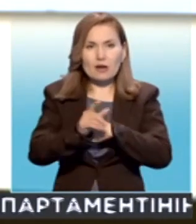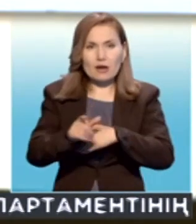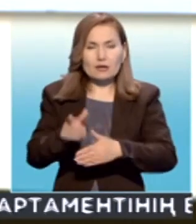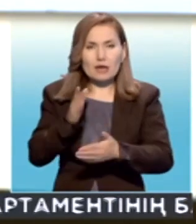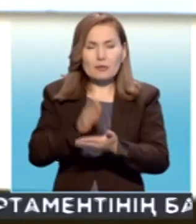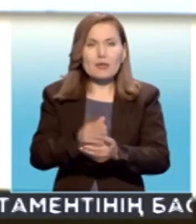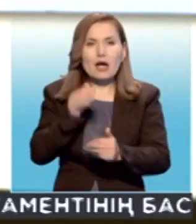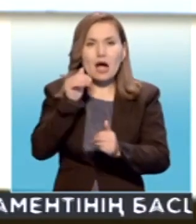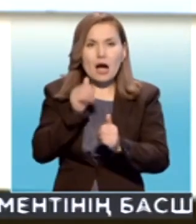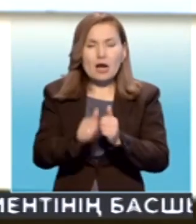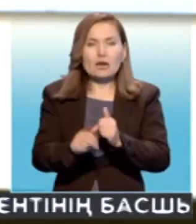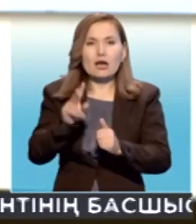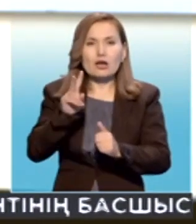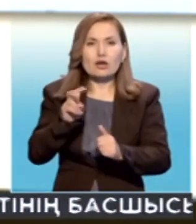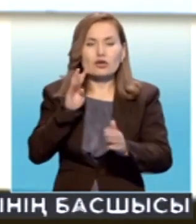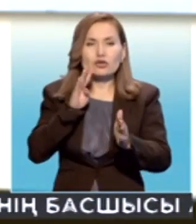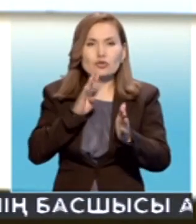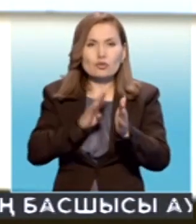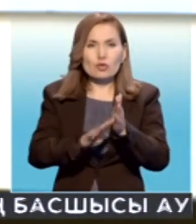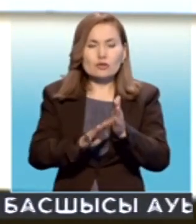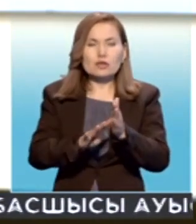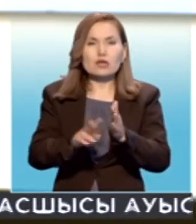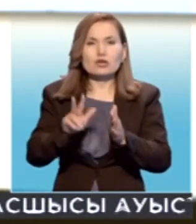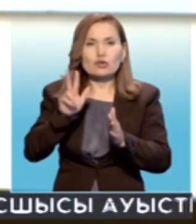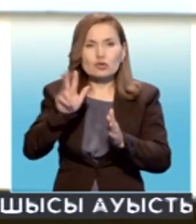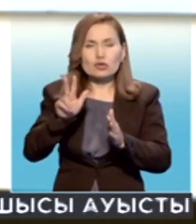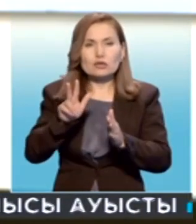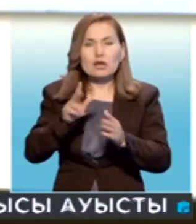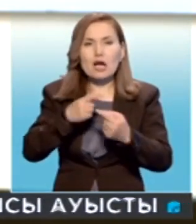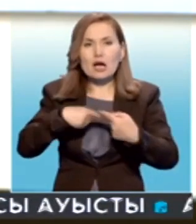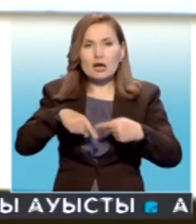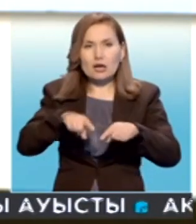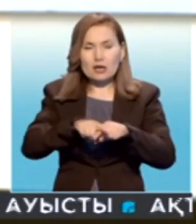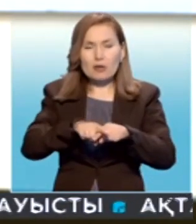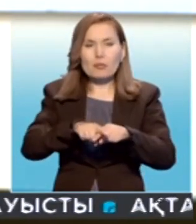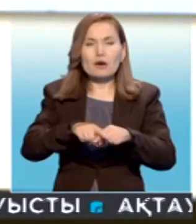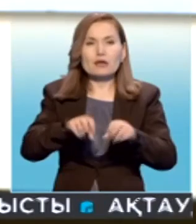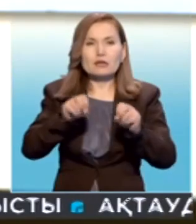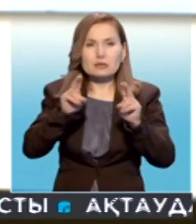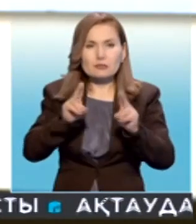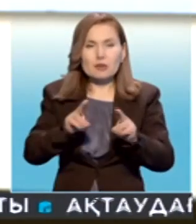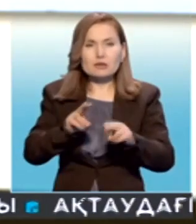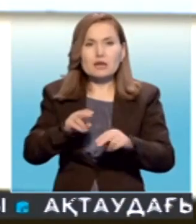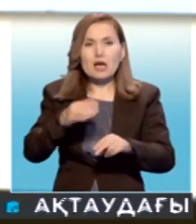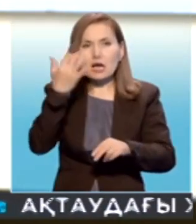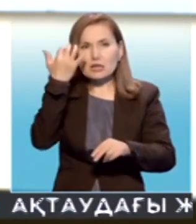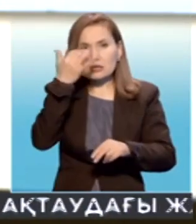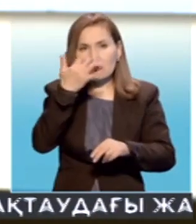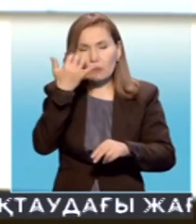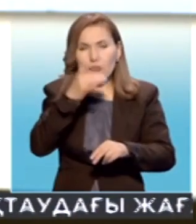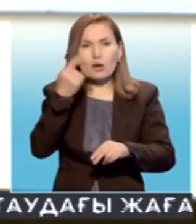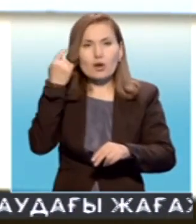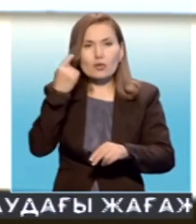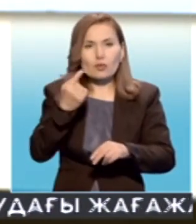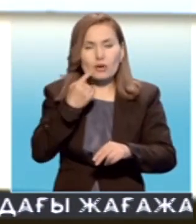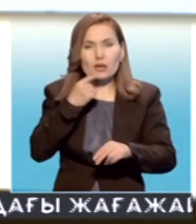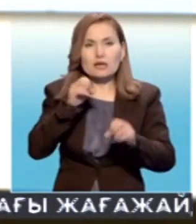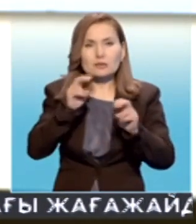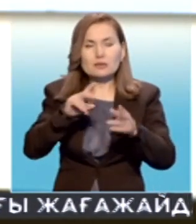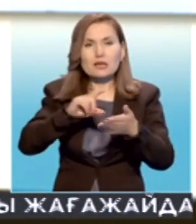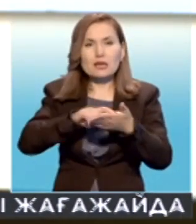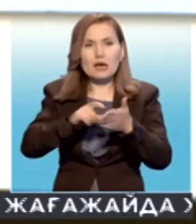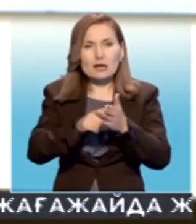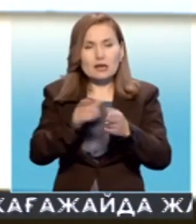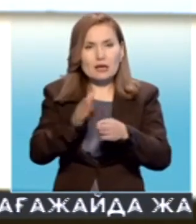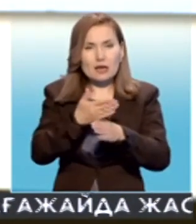біз әрбір 293 ашық сайлау учаскелеріне тактильдік жолақтар, сонымен оларға арналған кабиналар сайлау, оның мысалы